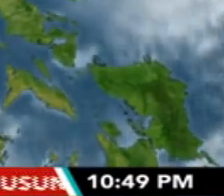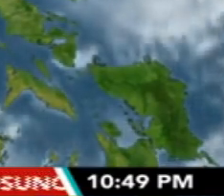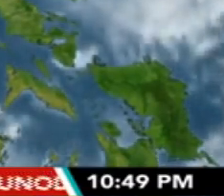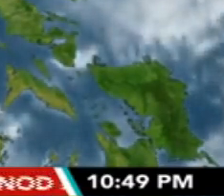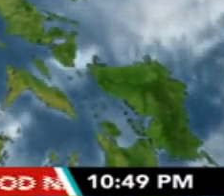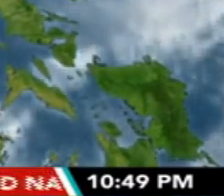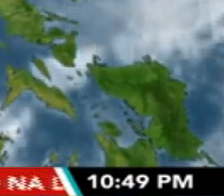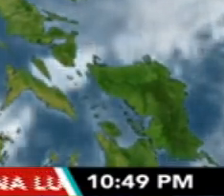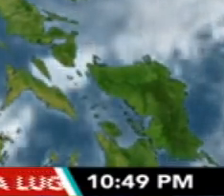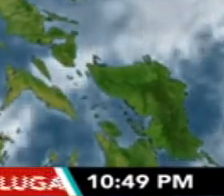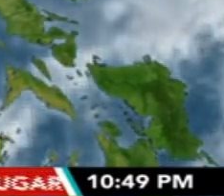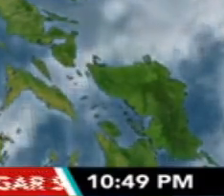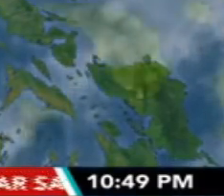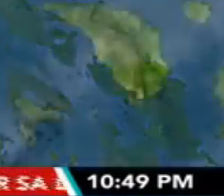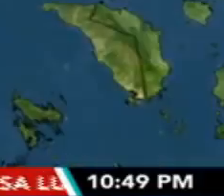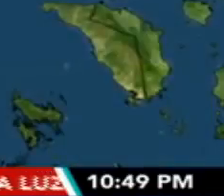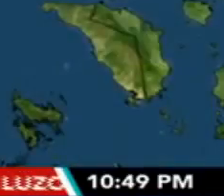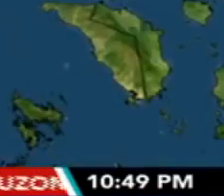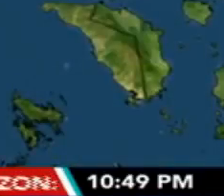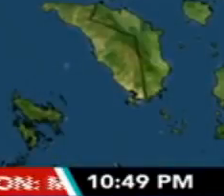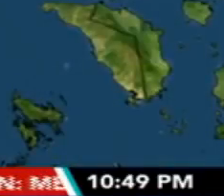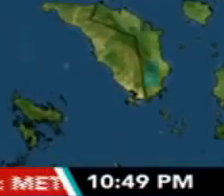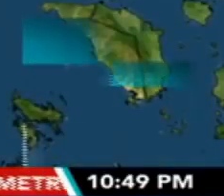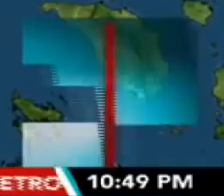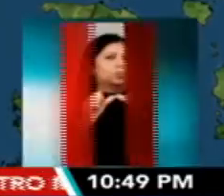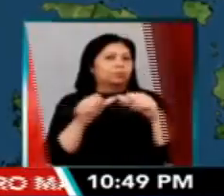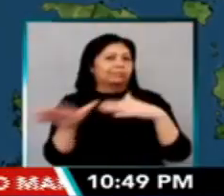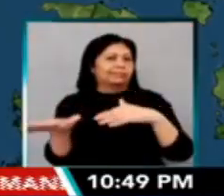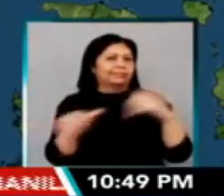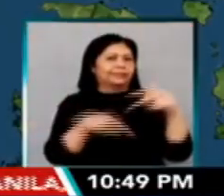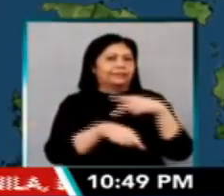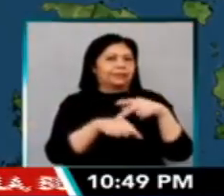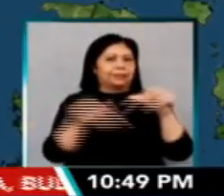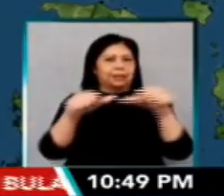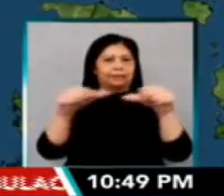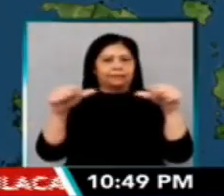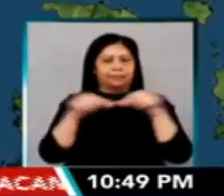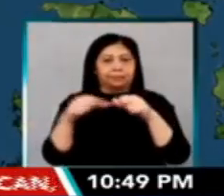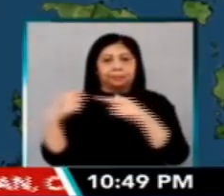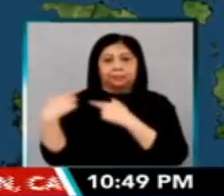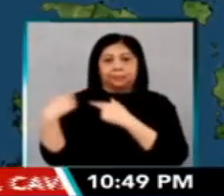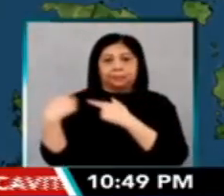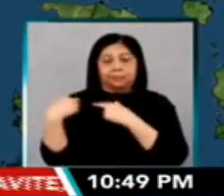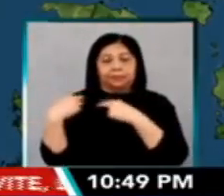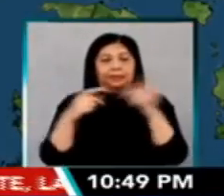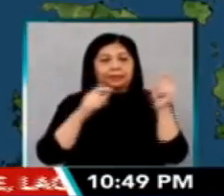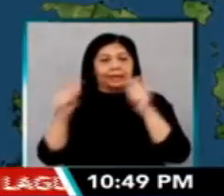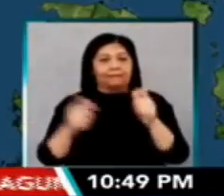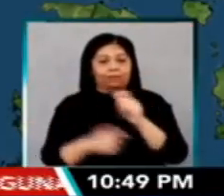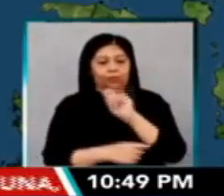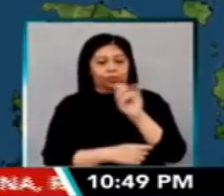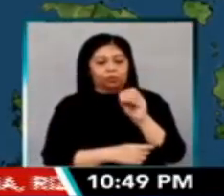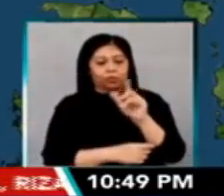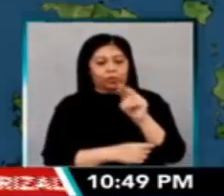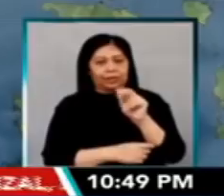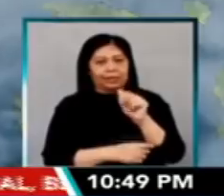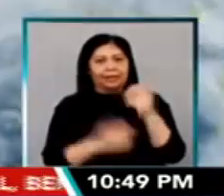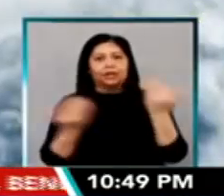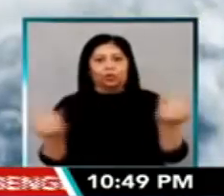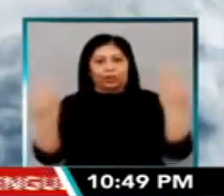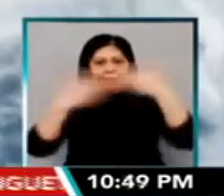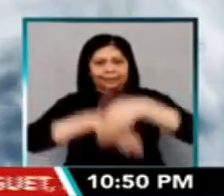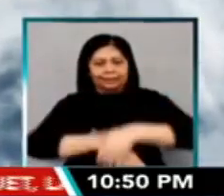kilometers per hour. Posibleng tuluyan ng lumabas ng Philippine Area of Responsibility ang Bagyong Julina ngayong gabi. Nasa